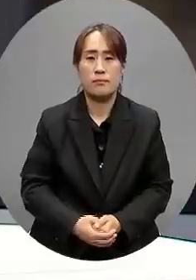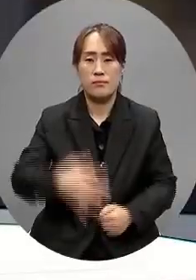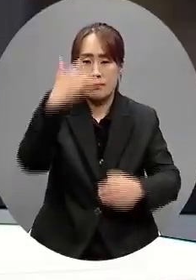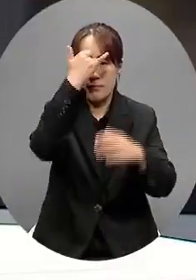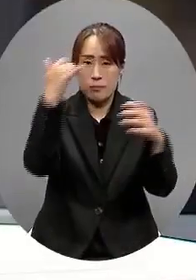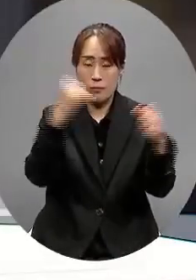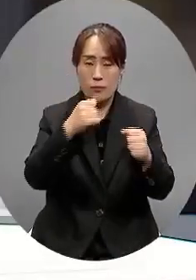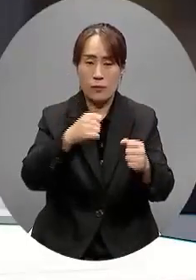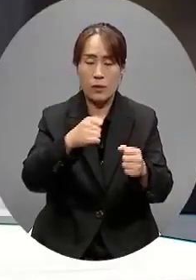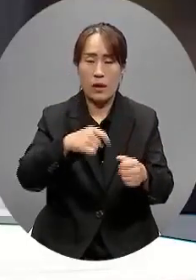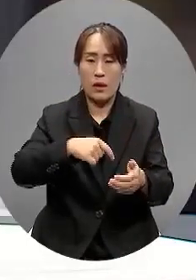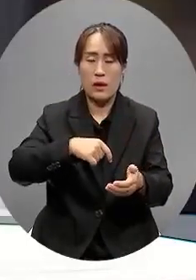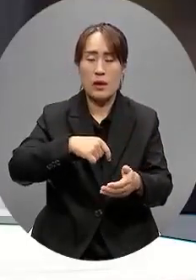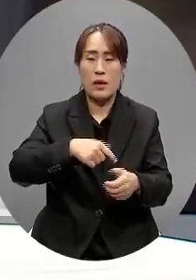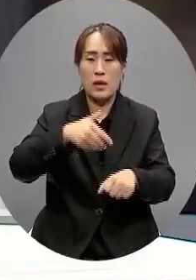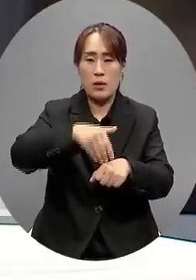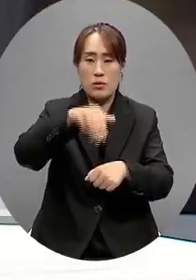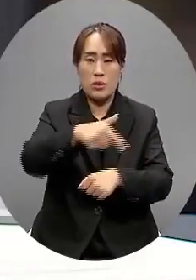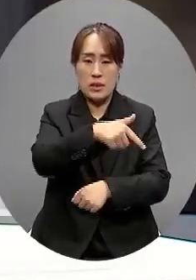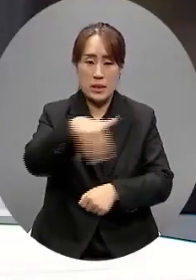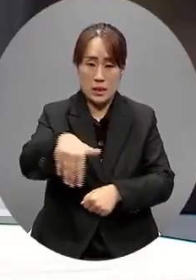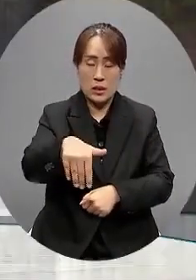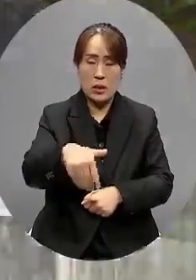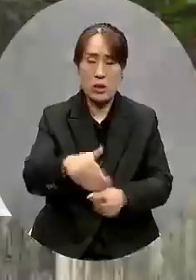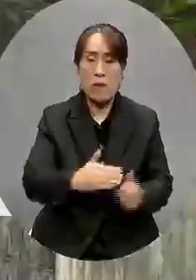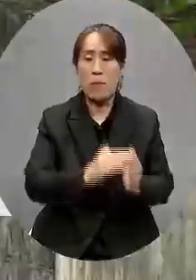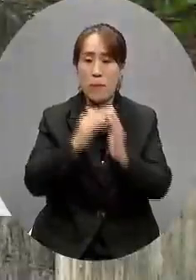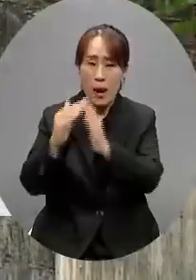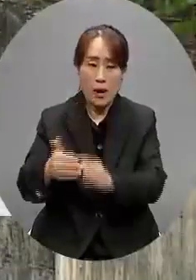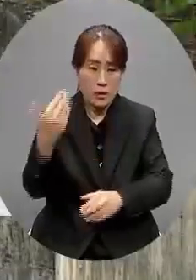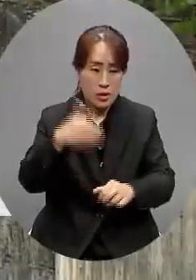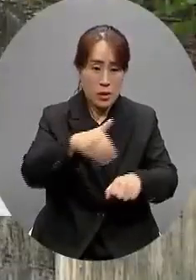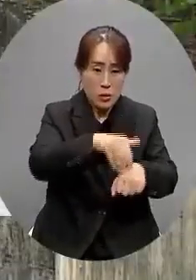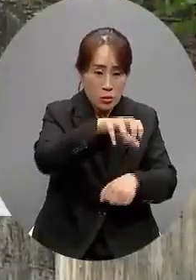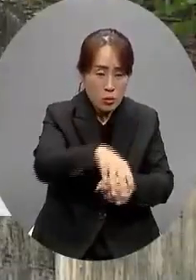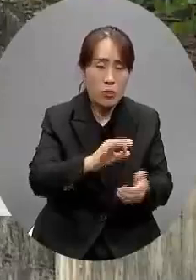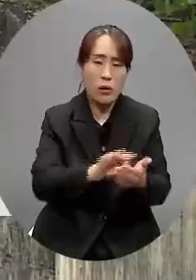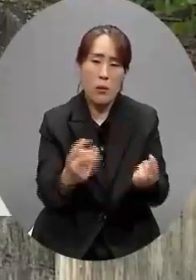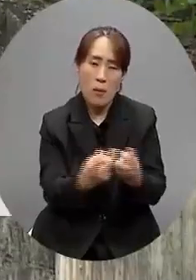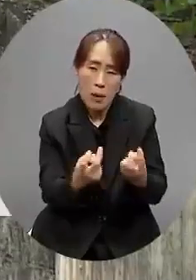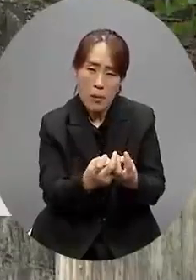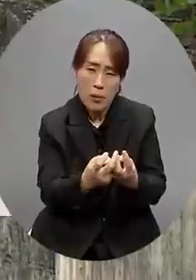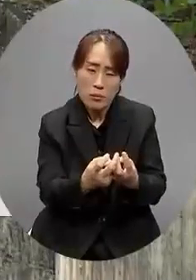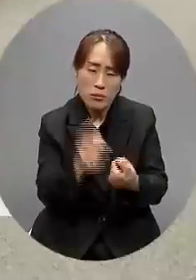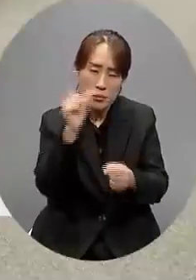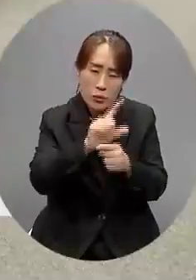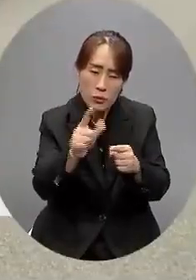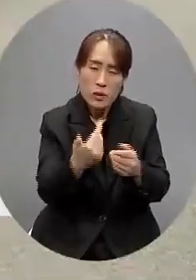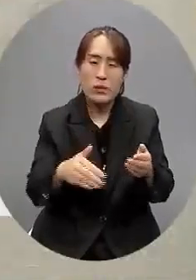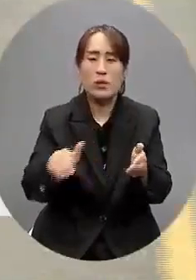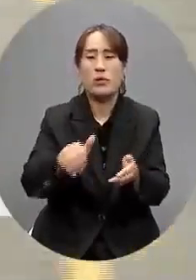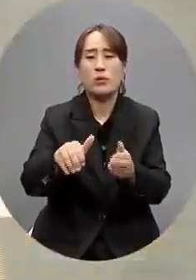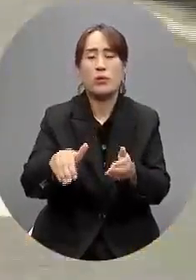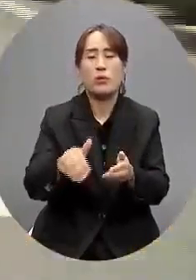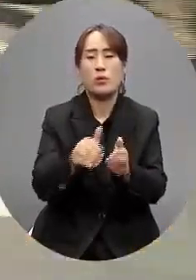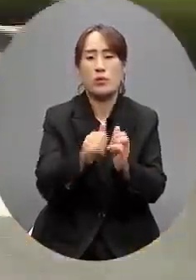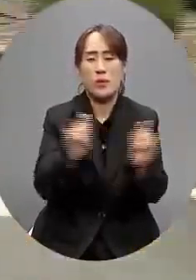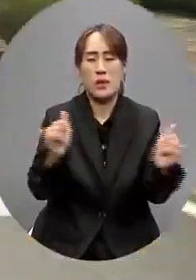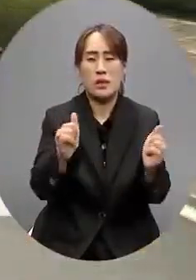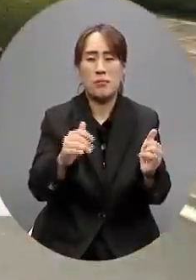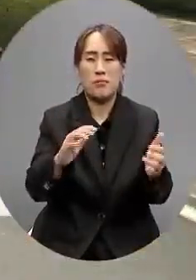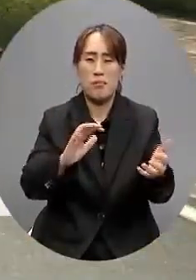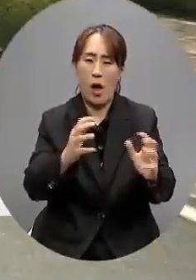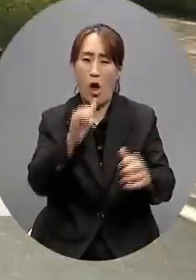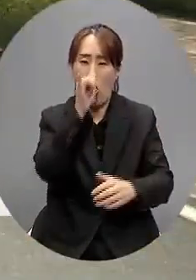충청북도 자치연수원 재천 이전에 따라 기존 연수원 활용 방안을 찾기 위한 도민 공청회가 열립니다